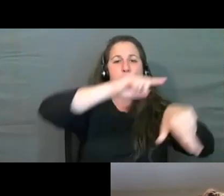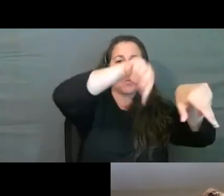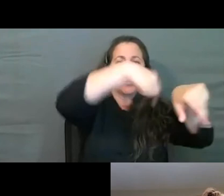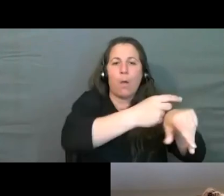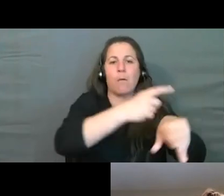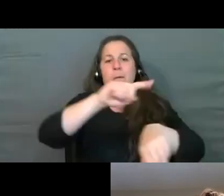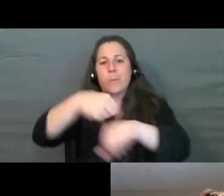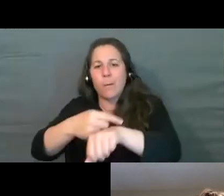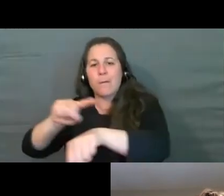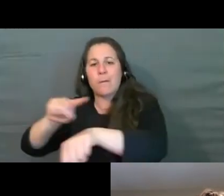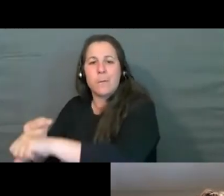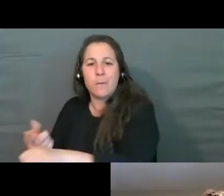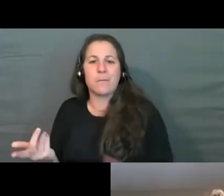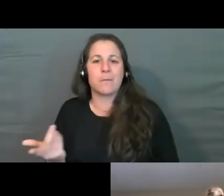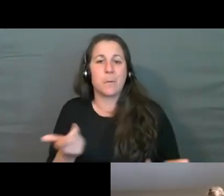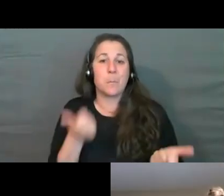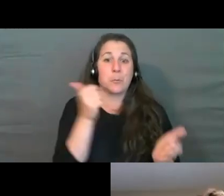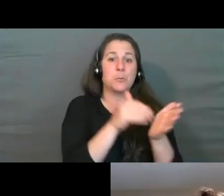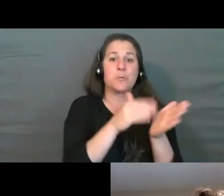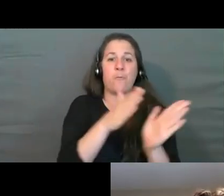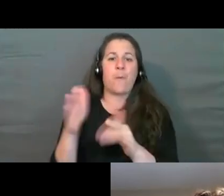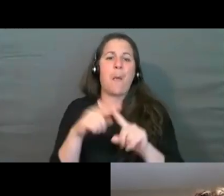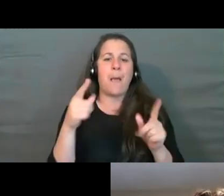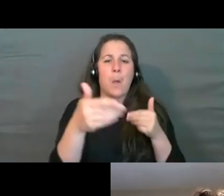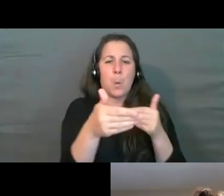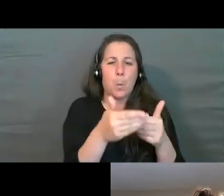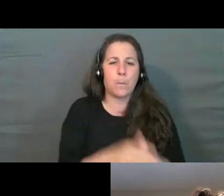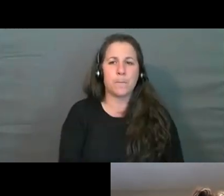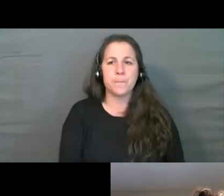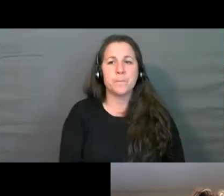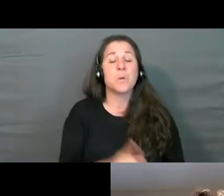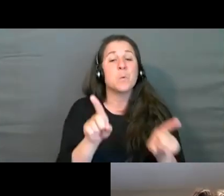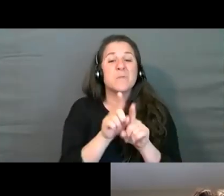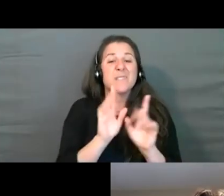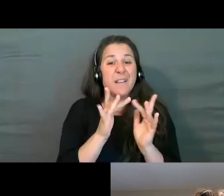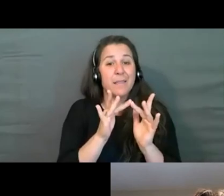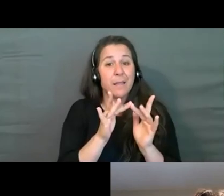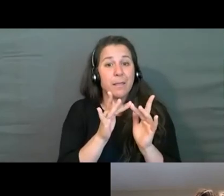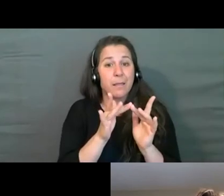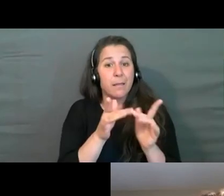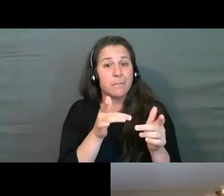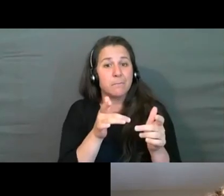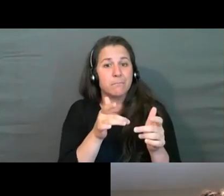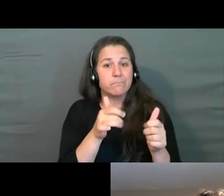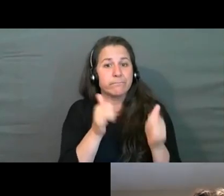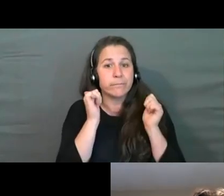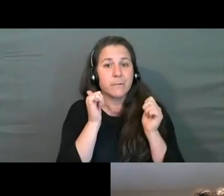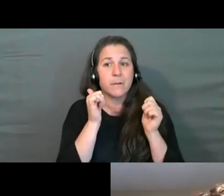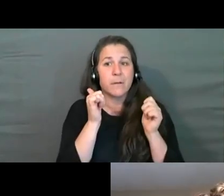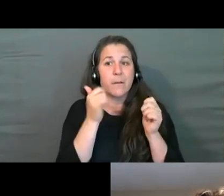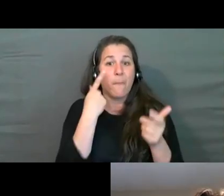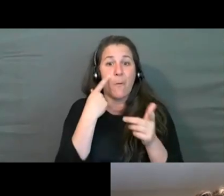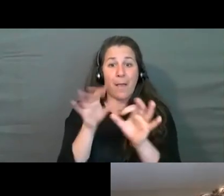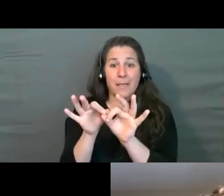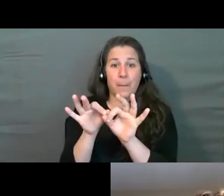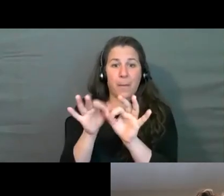je vous dirais, avec la vitesse, la haute vitesse Internet, même quand on a besoin d'un interprète, on le voit là, à l'écran, ça